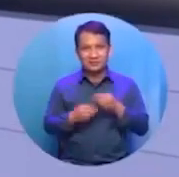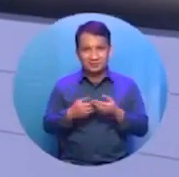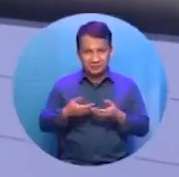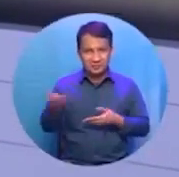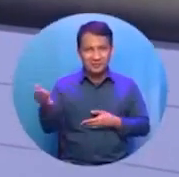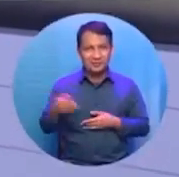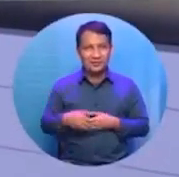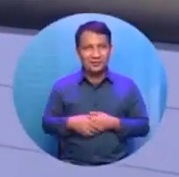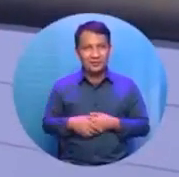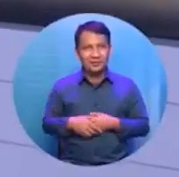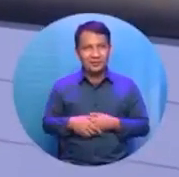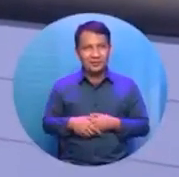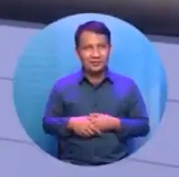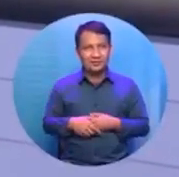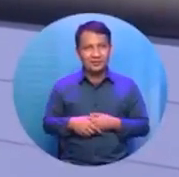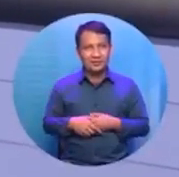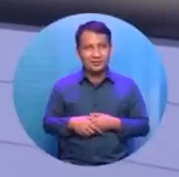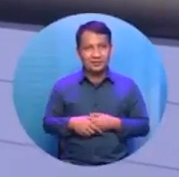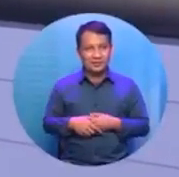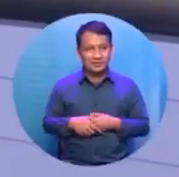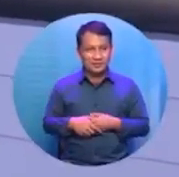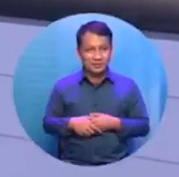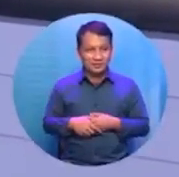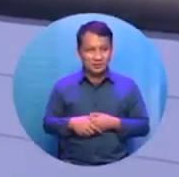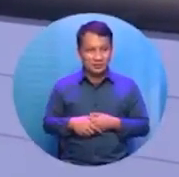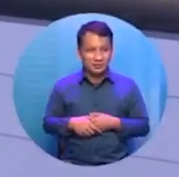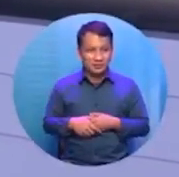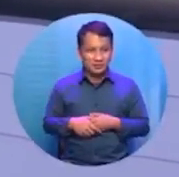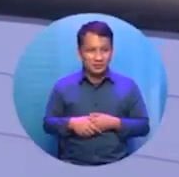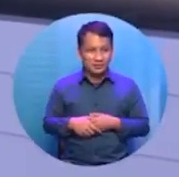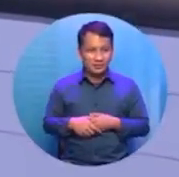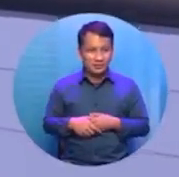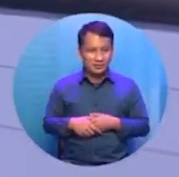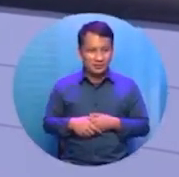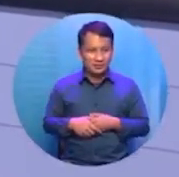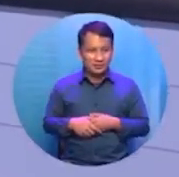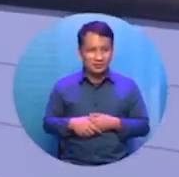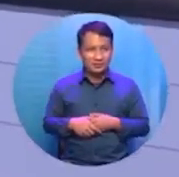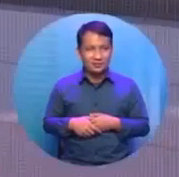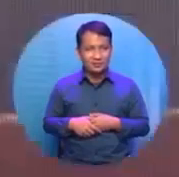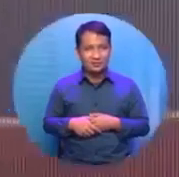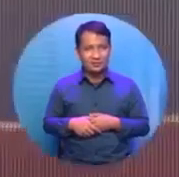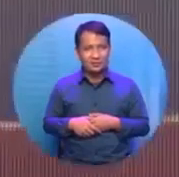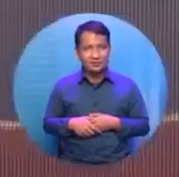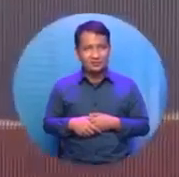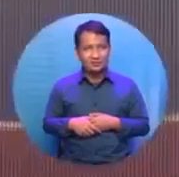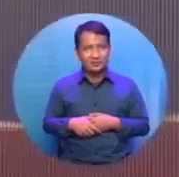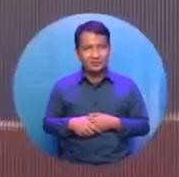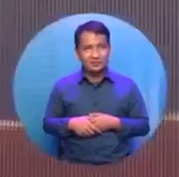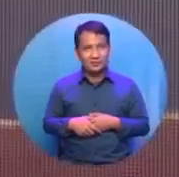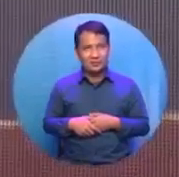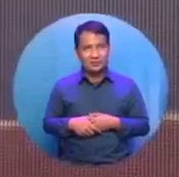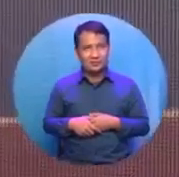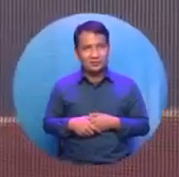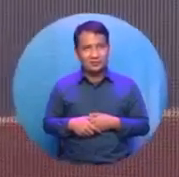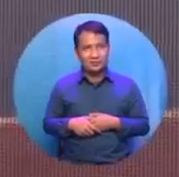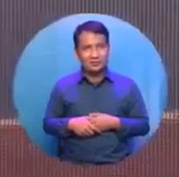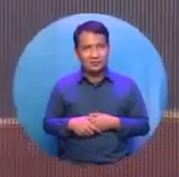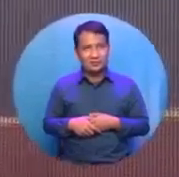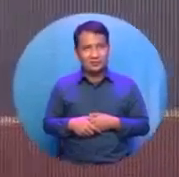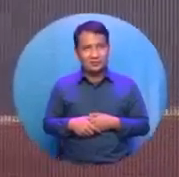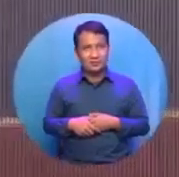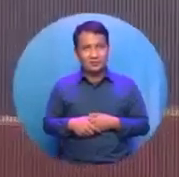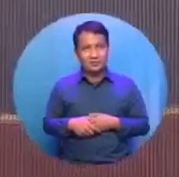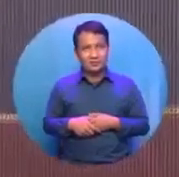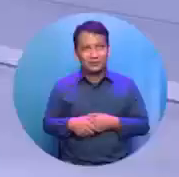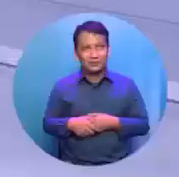1, 2, 3, go! Ano man ang sundong na dala, basta't alam niyang tama ka, makakasama mo